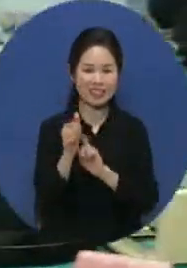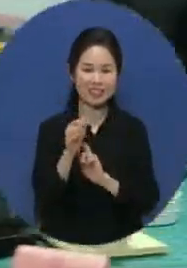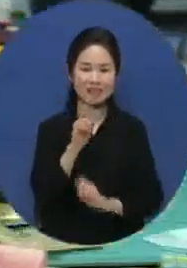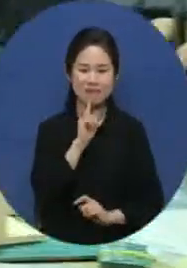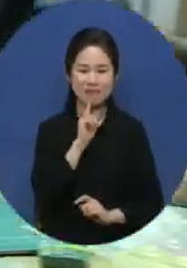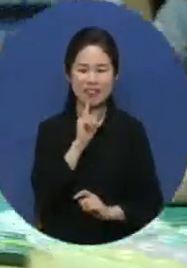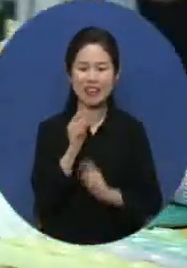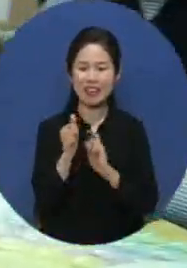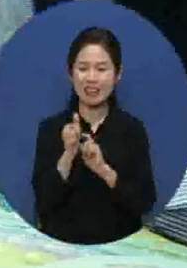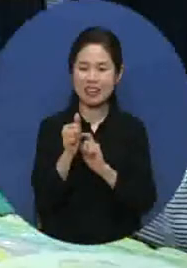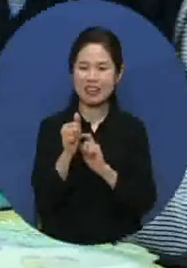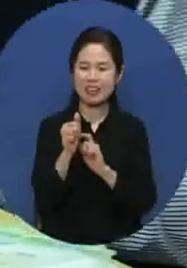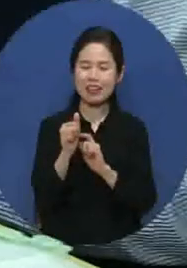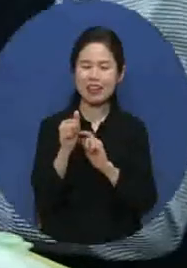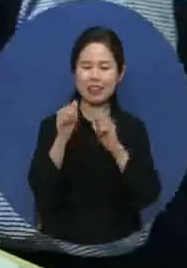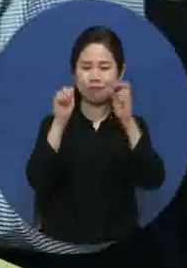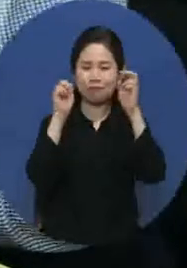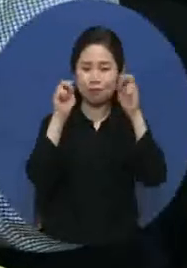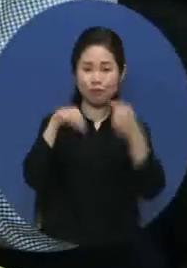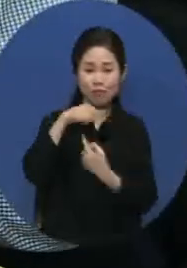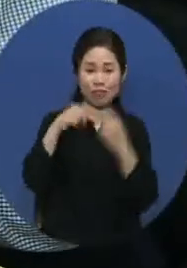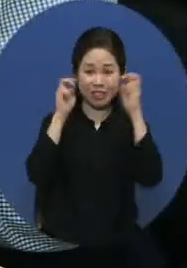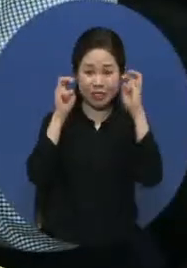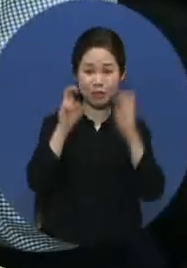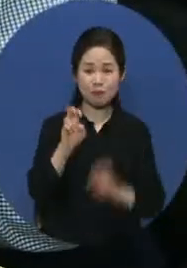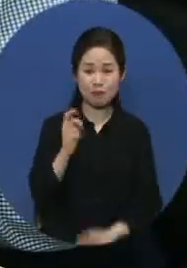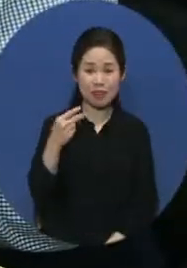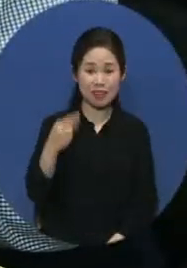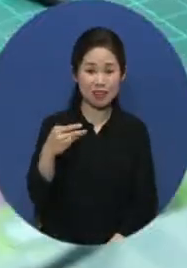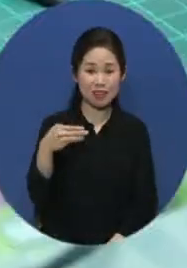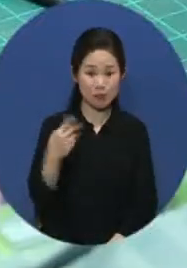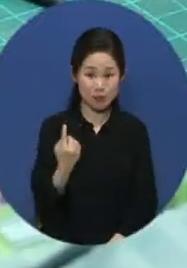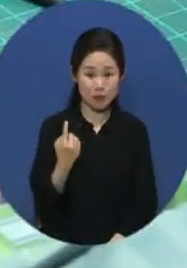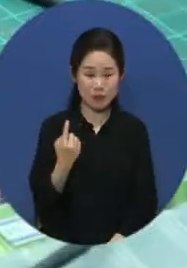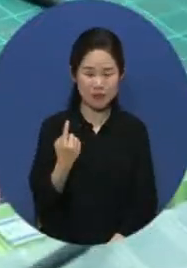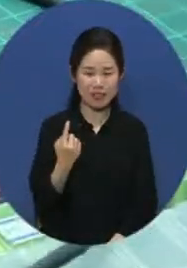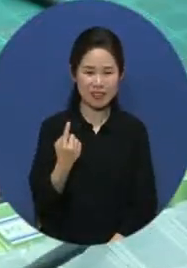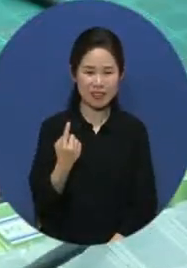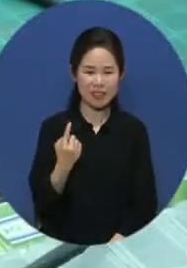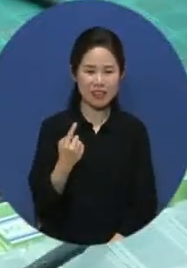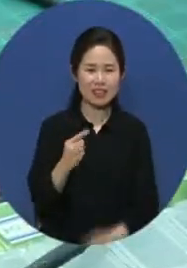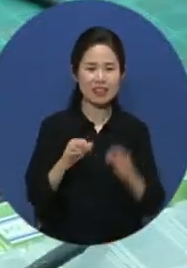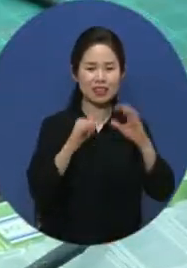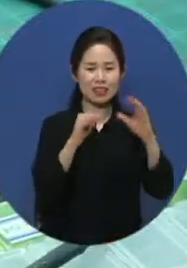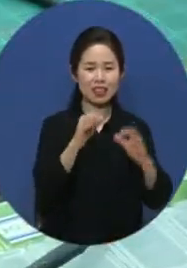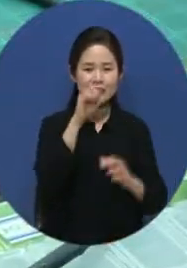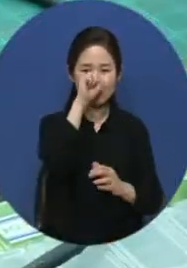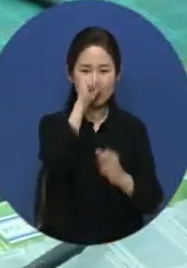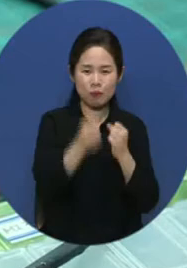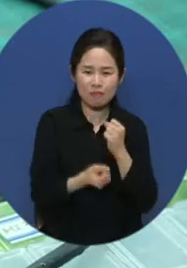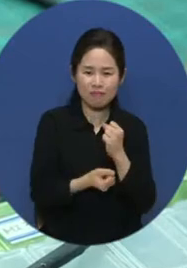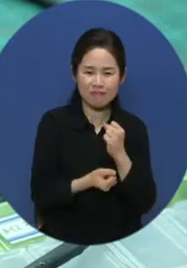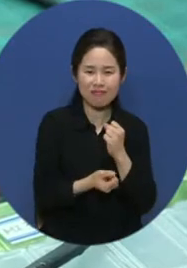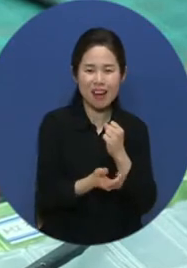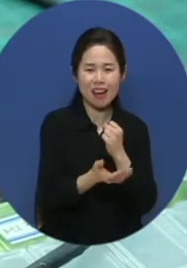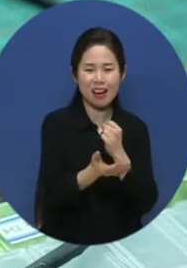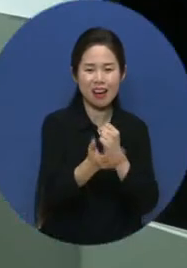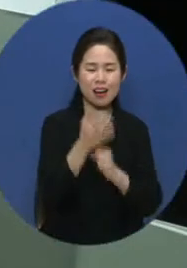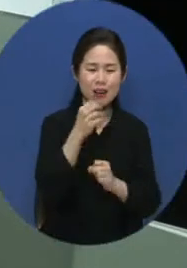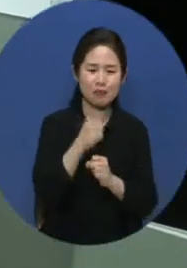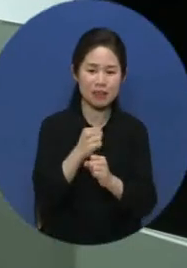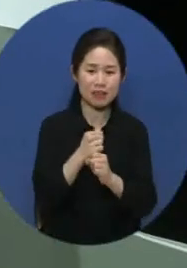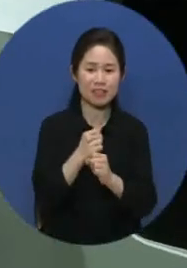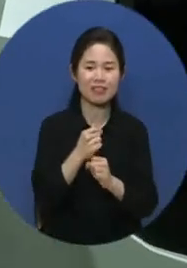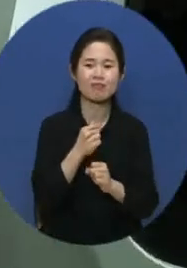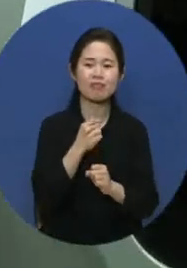기업 만드로. 세상에 선한 영향력을 끼치고 싶다는 그의 바람처럼 만드로는